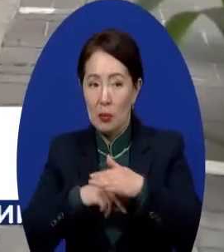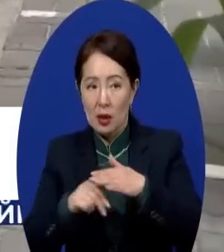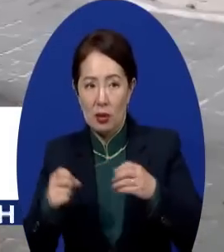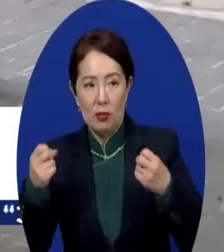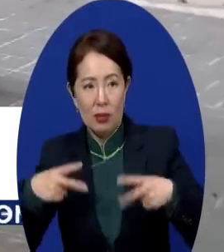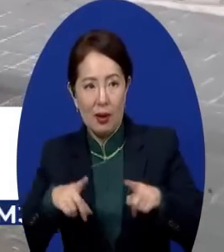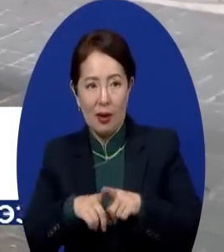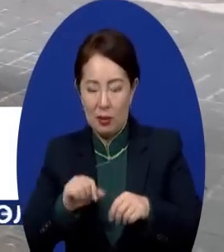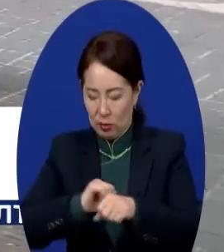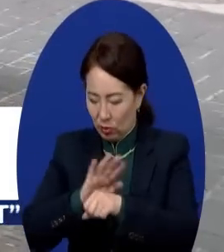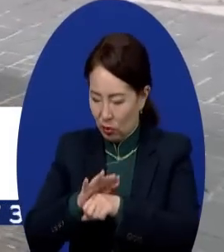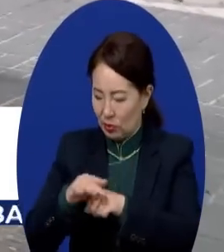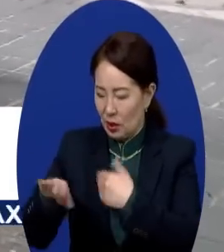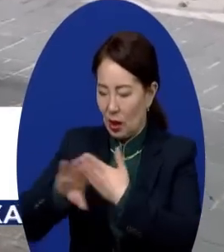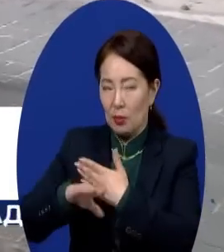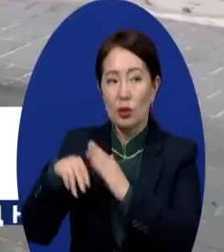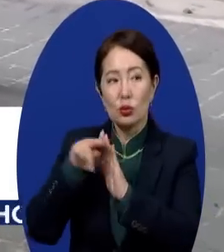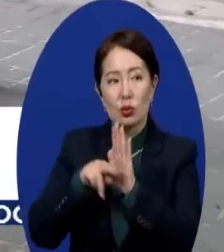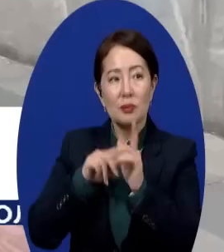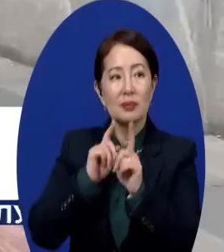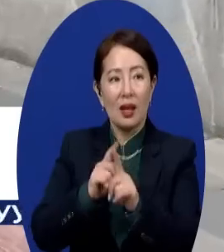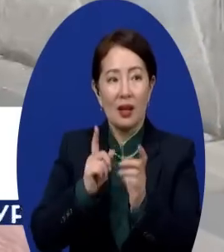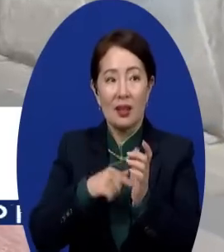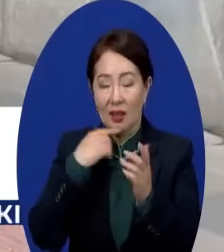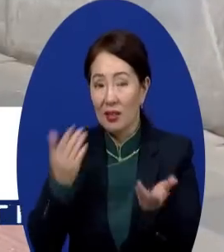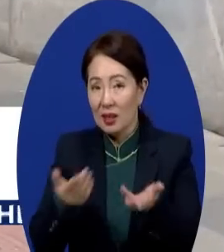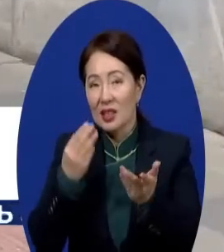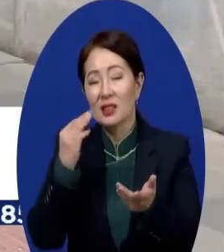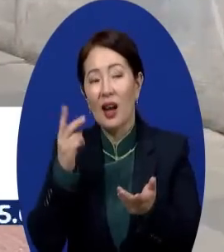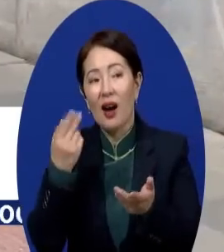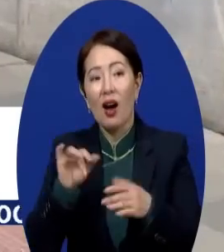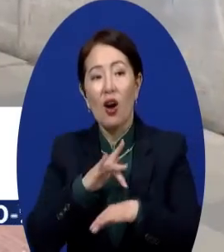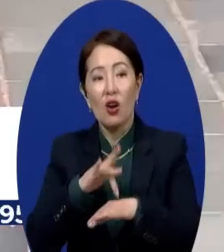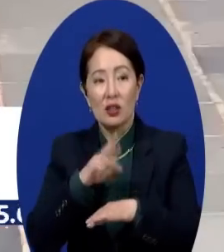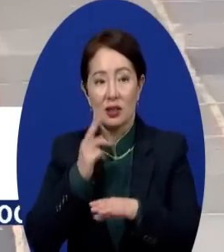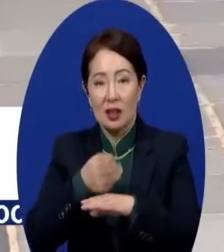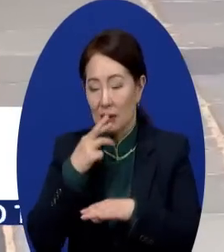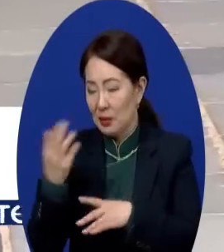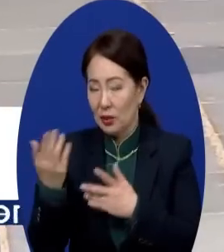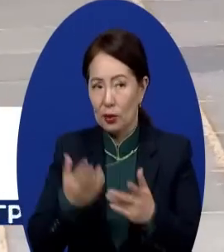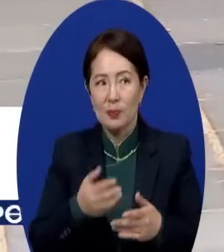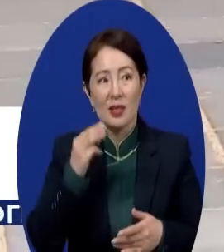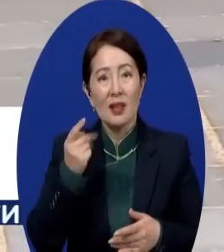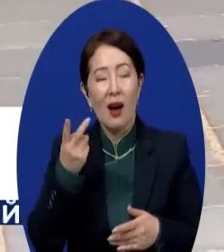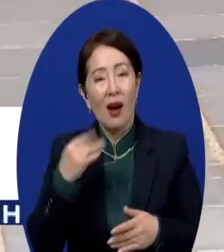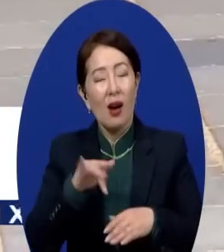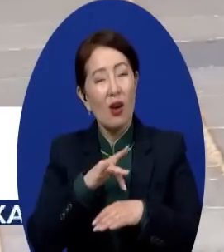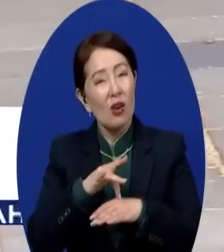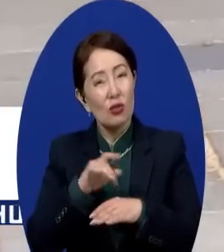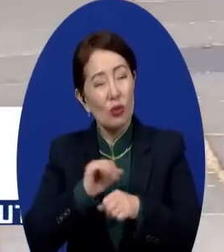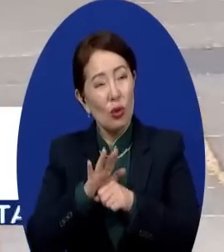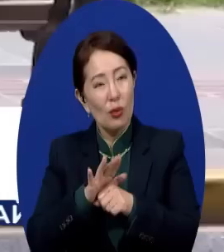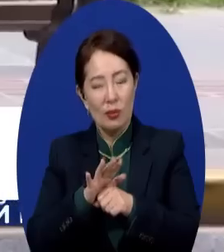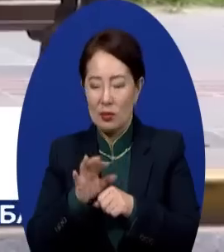яг адил цар тахлаас сэргийлэх журам мөрдгийг шаардаж байгаа гэж Шанхай хотын захиргаанаас мэдээлжээ. За Шанхай хотод COVID-19 цар тахлын халдварын шин